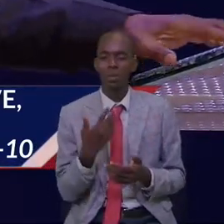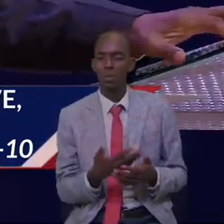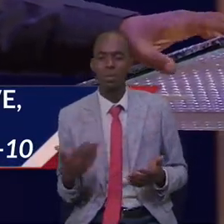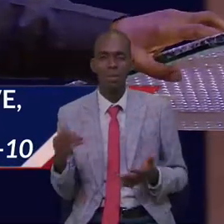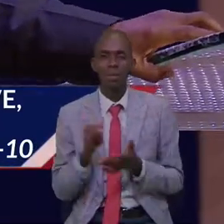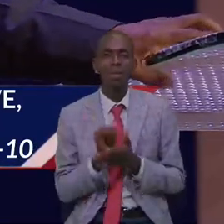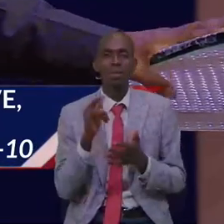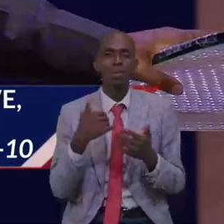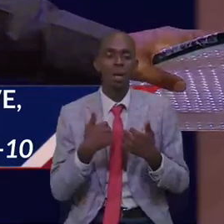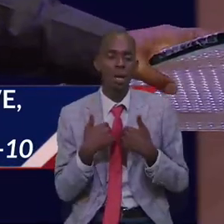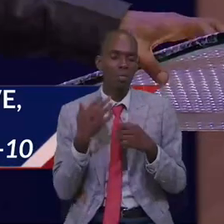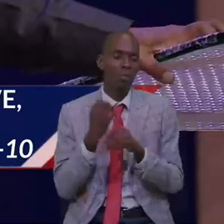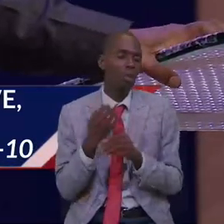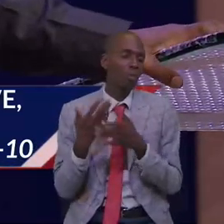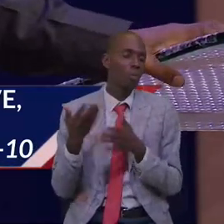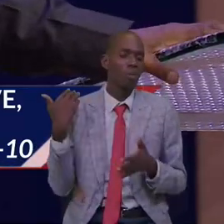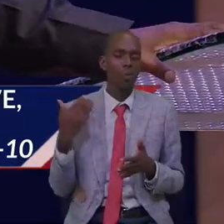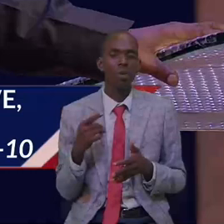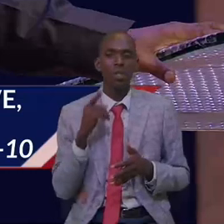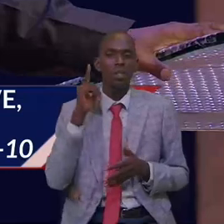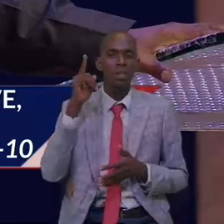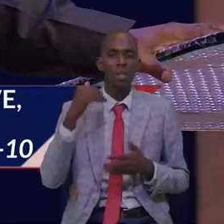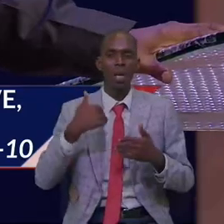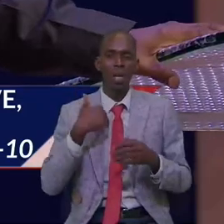hors de la dégradation. Il t'a appelé